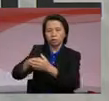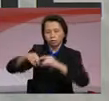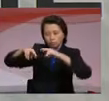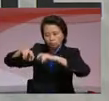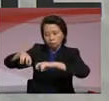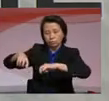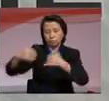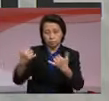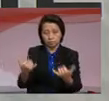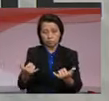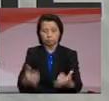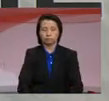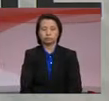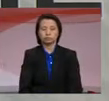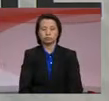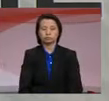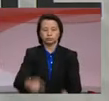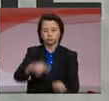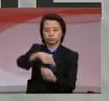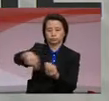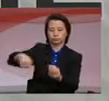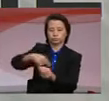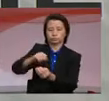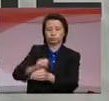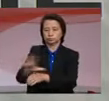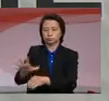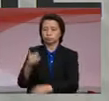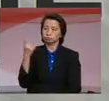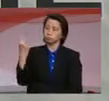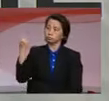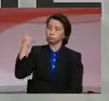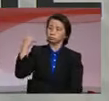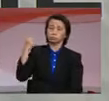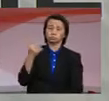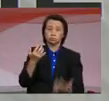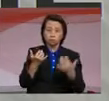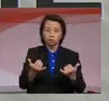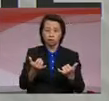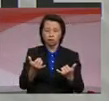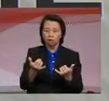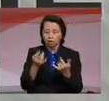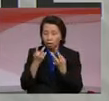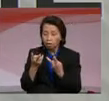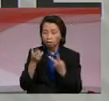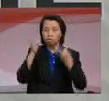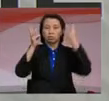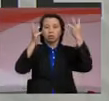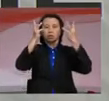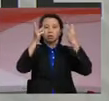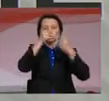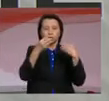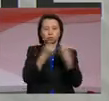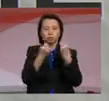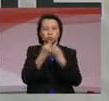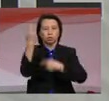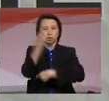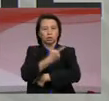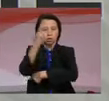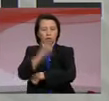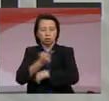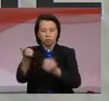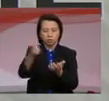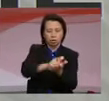siasatan. Situasi COVID-19 kebelakangan ini didapati membimbangkan kerana jumlah kes harian